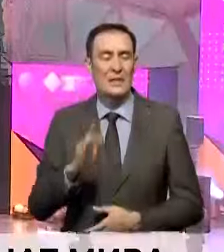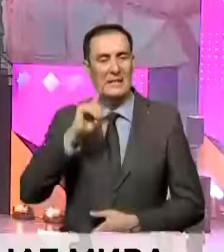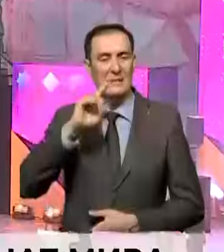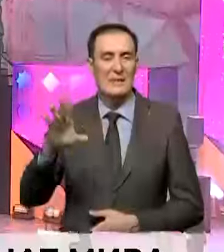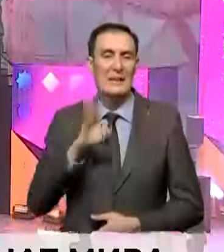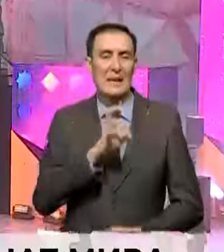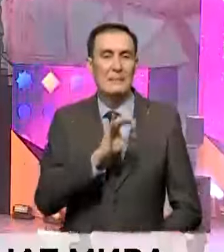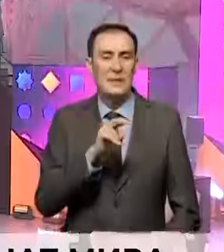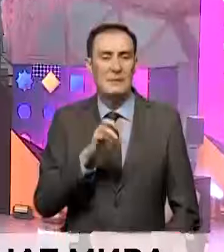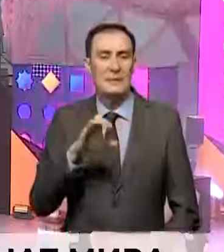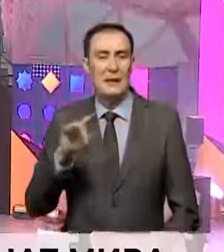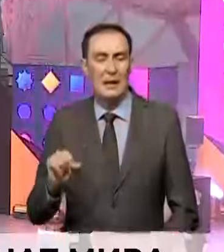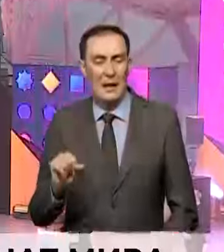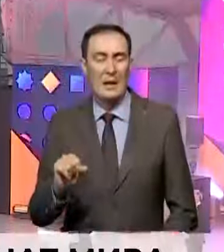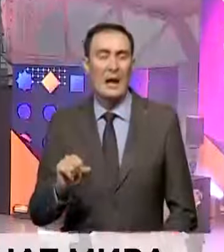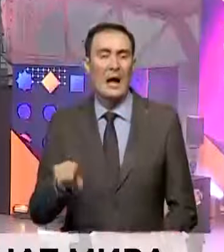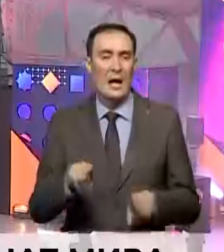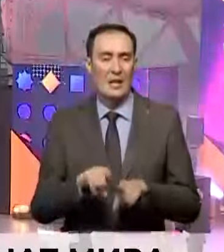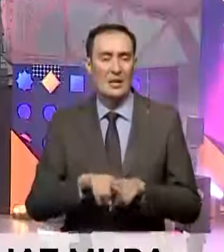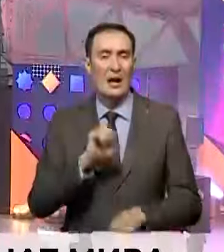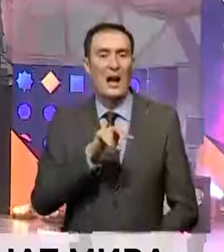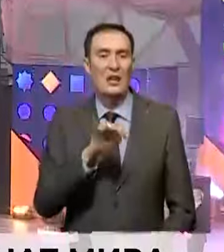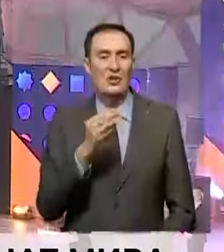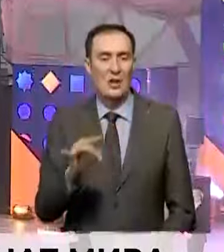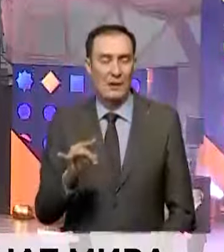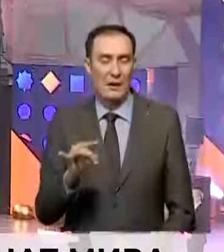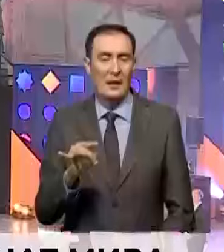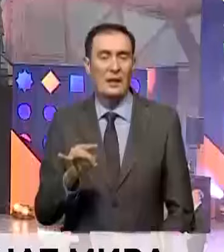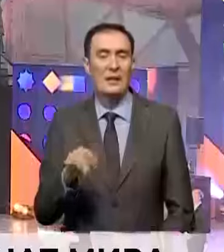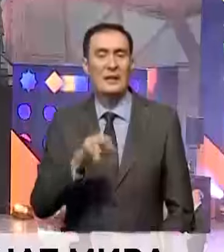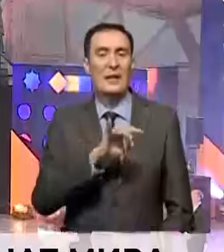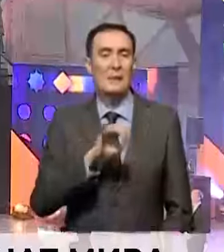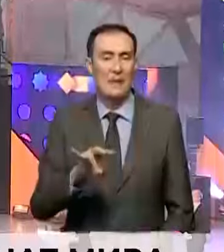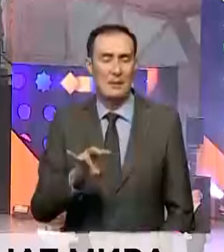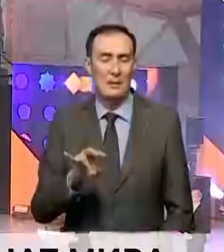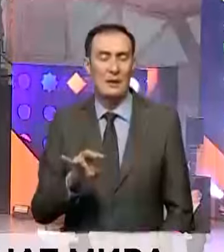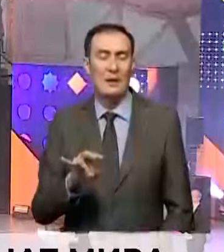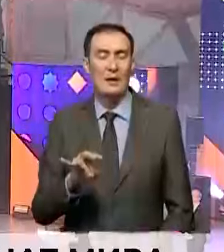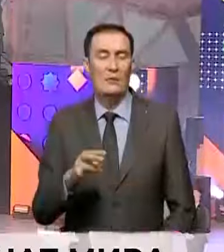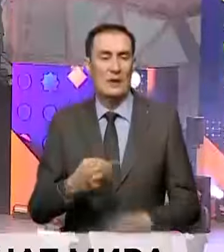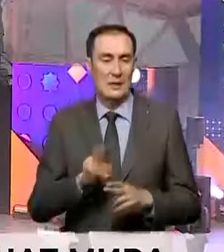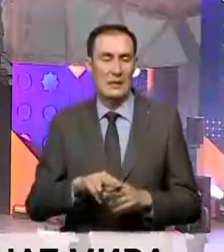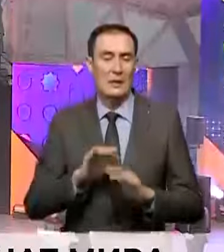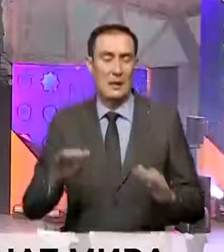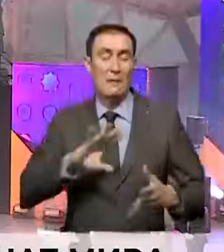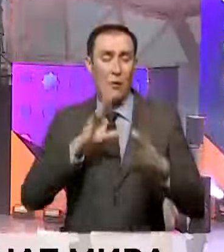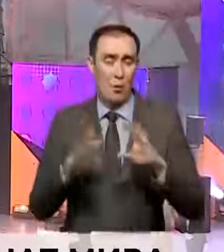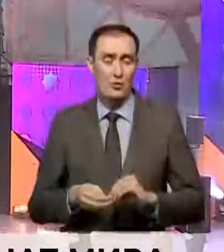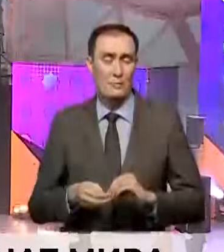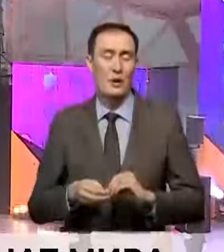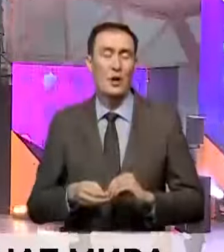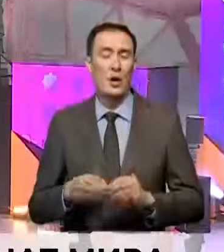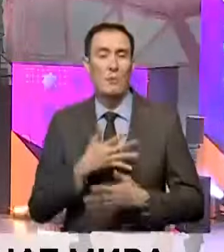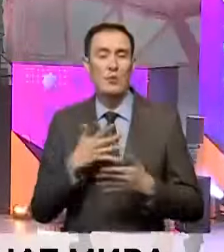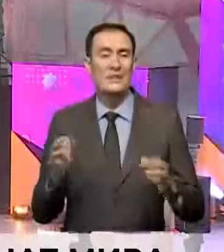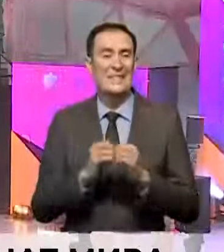известная Бибисара Асаубаева, а также Алишер Сулейменов и Дармен Садвакасов. В общей сложности